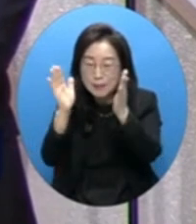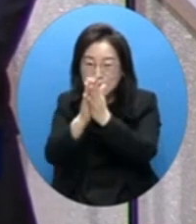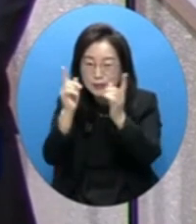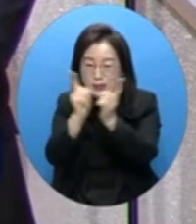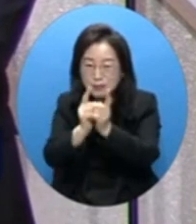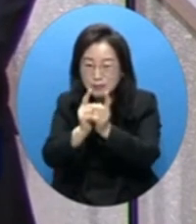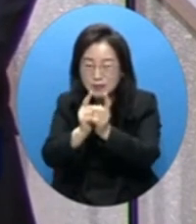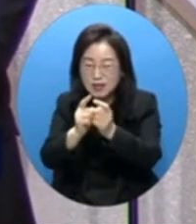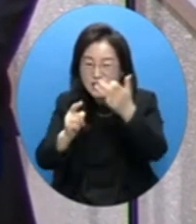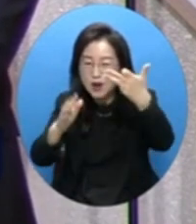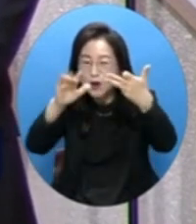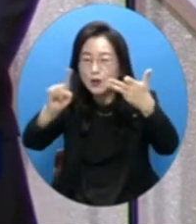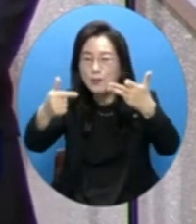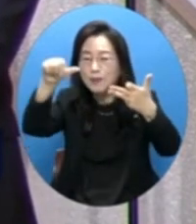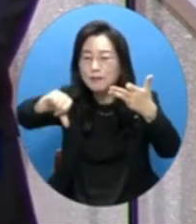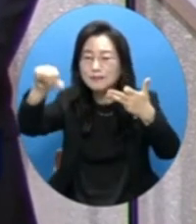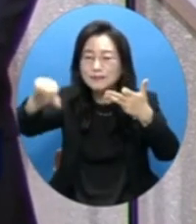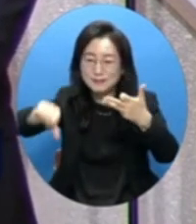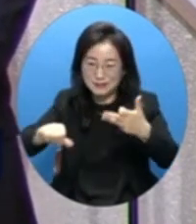떨어집니다